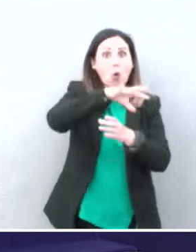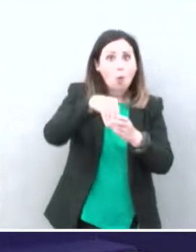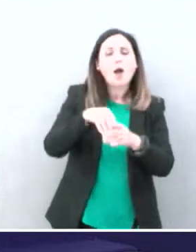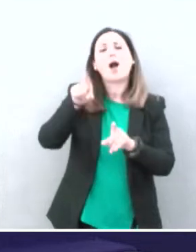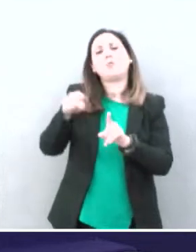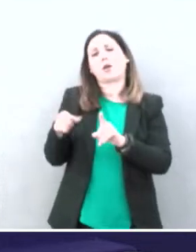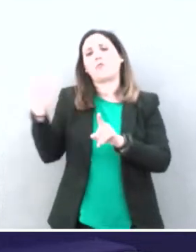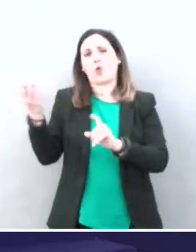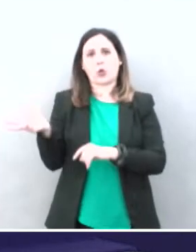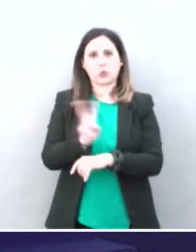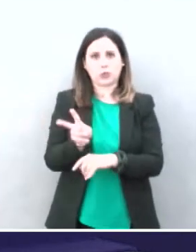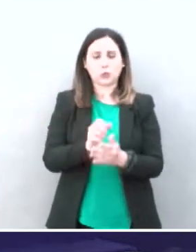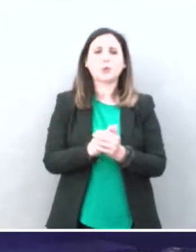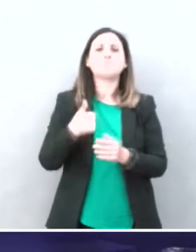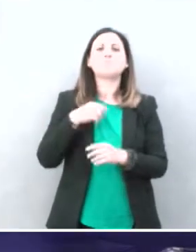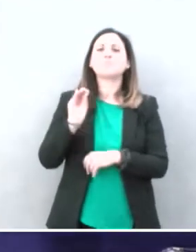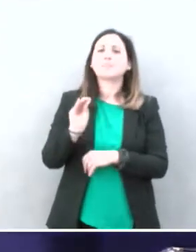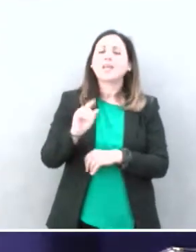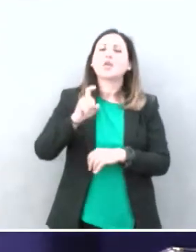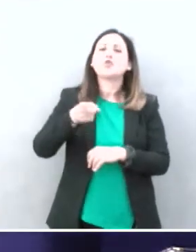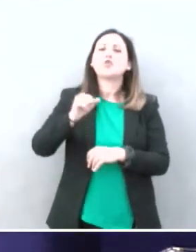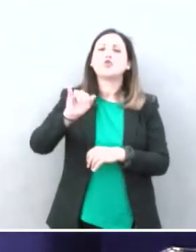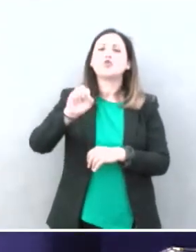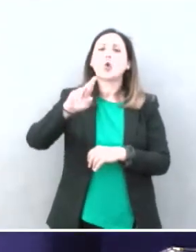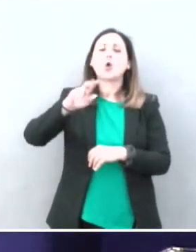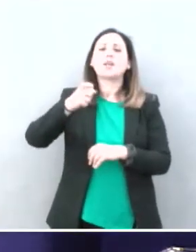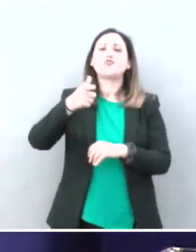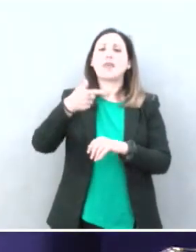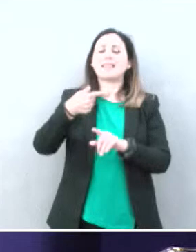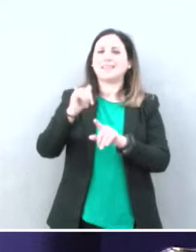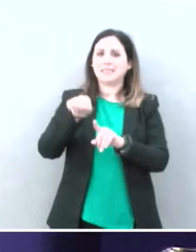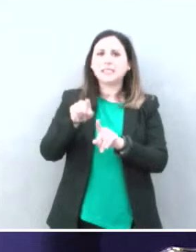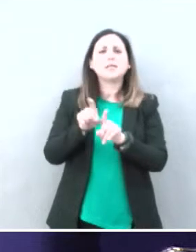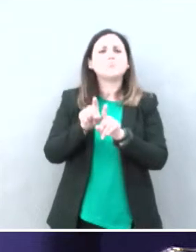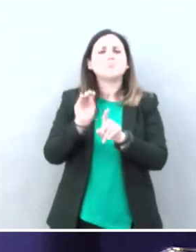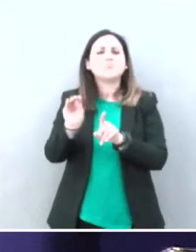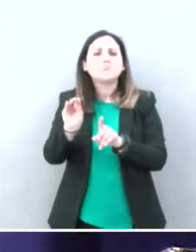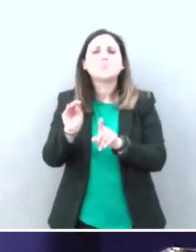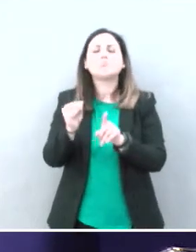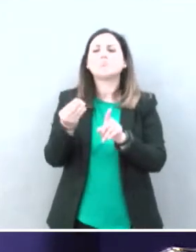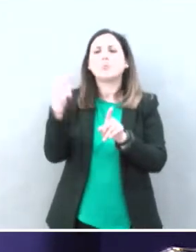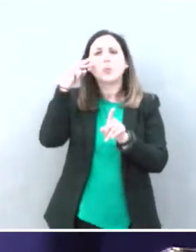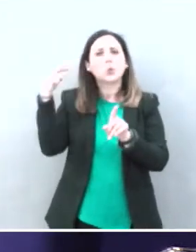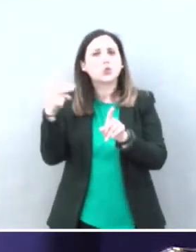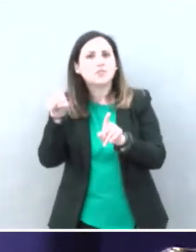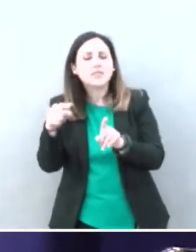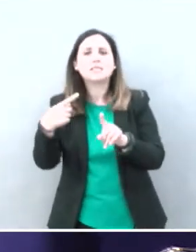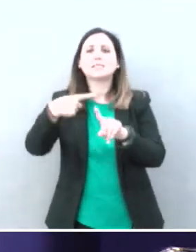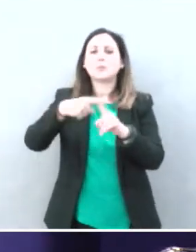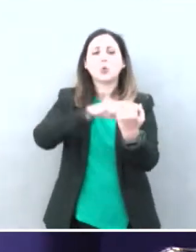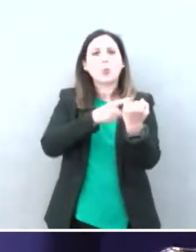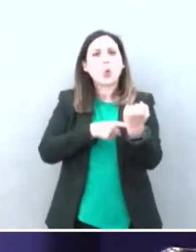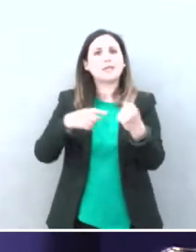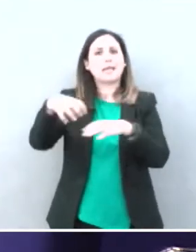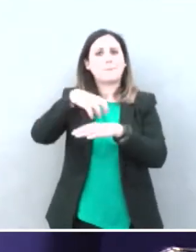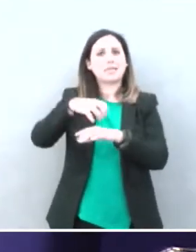Allora, voglio chiedere a Giancarlo Giorgetti come, dal suo punto di vista, dal suo osservatorio e con i poteri che ha il suo ministero, come pensa